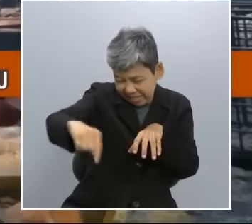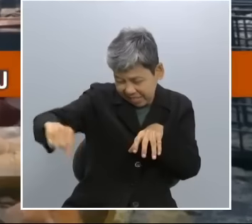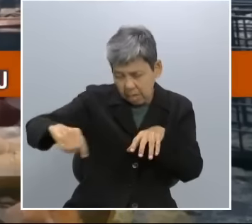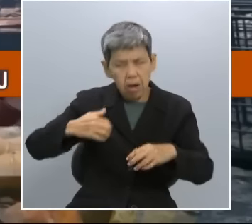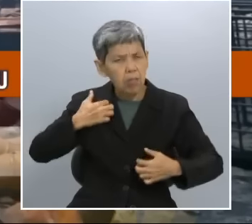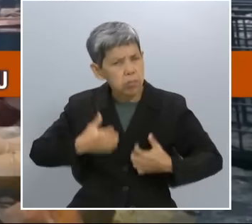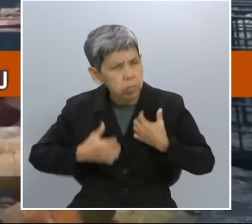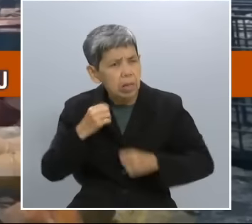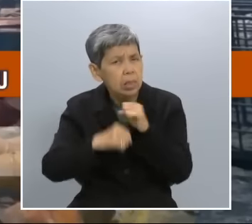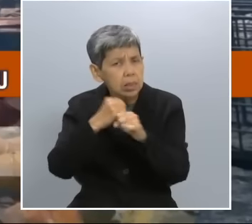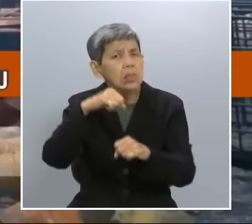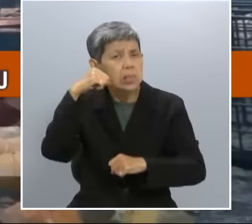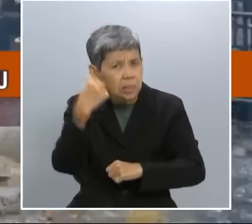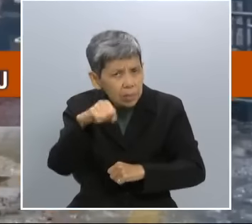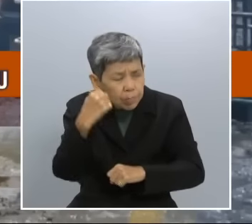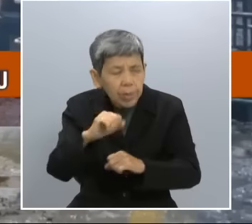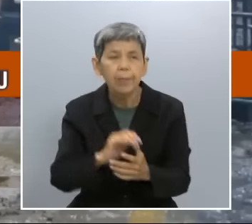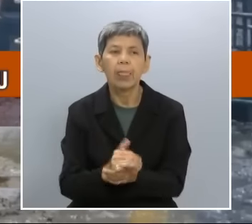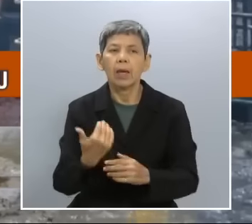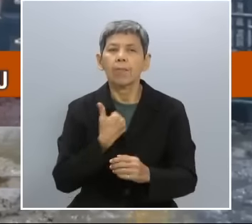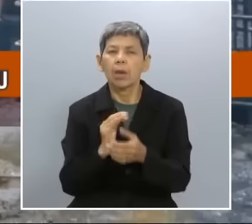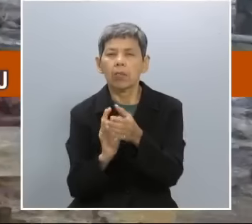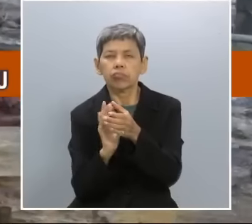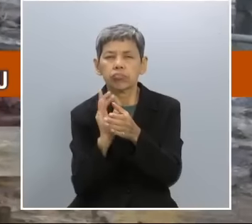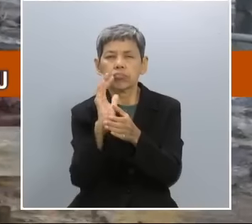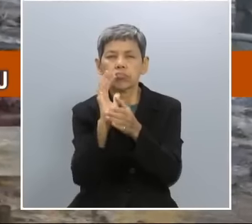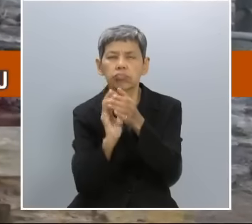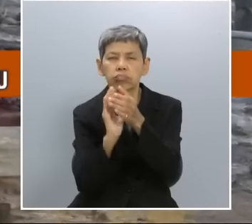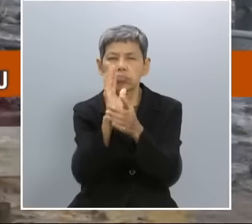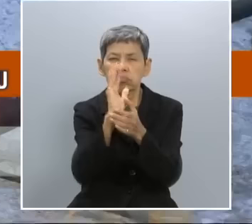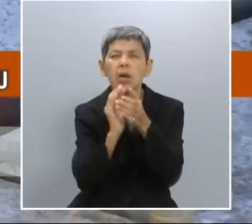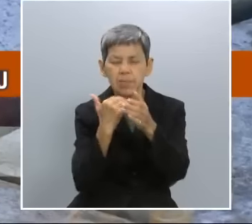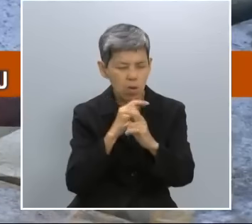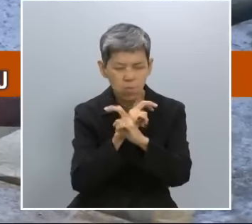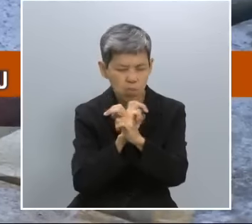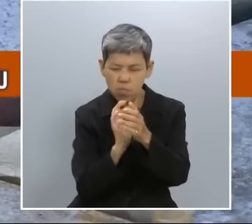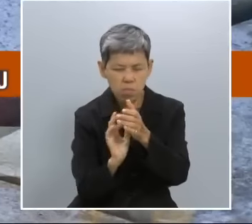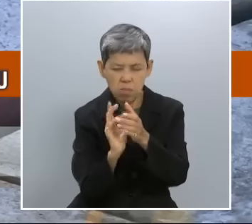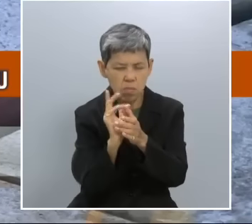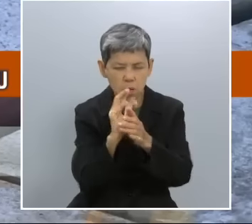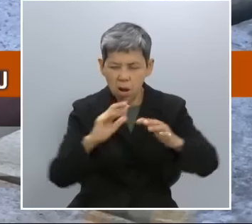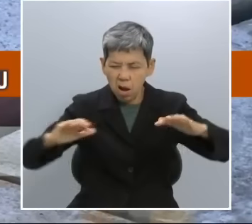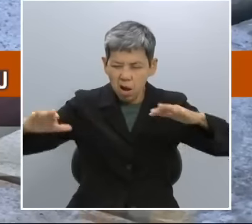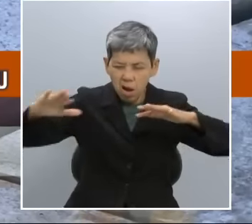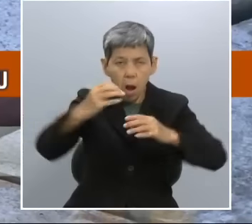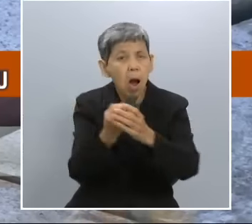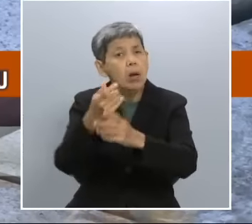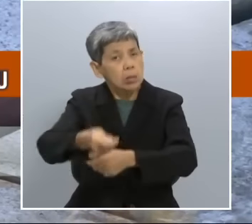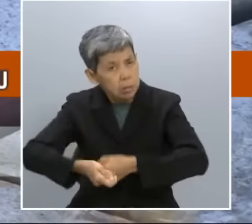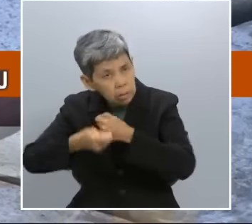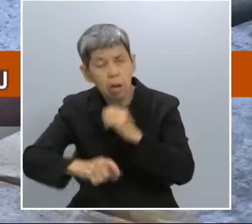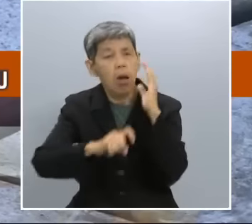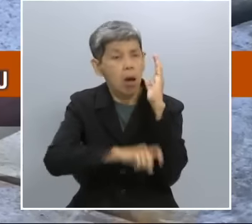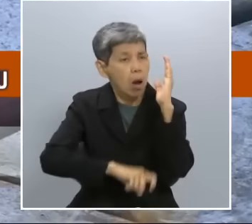มาเป็น10ปีมันมีการปล่อยหรือจะหลุดลอดของสารเคมีออกไปเลือกสวนไร่นาสวนยางพารา